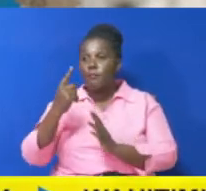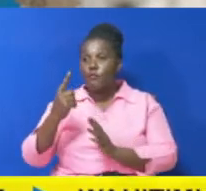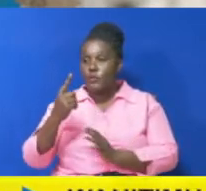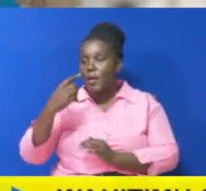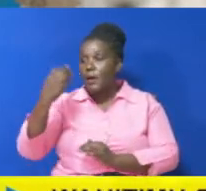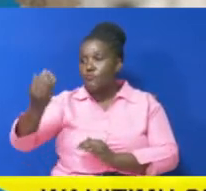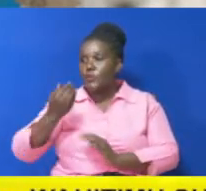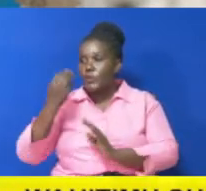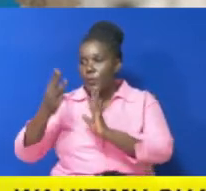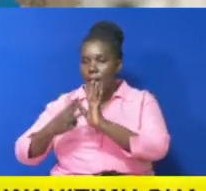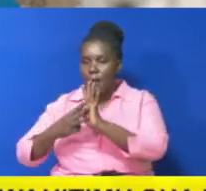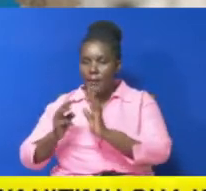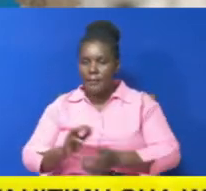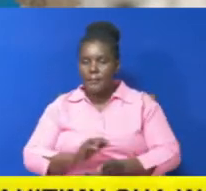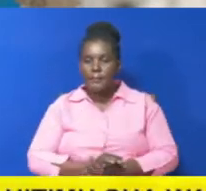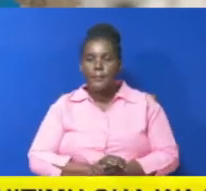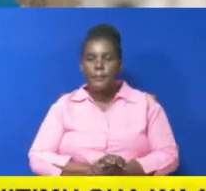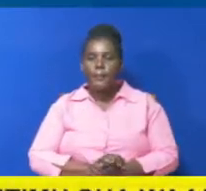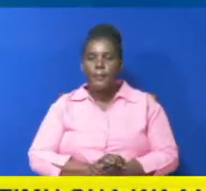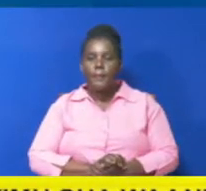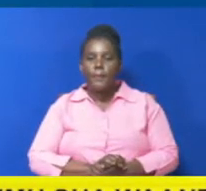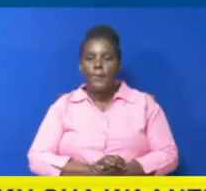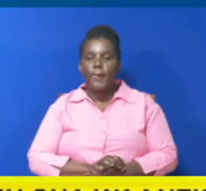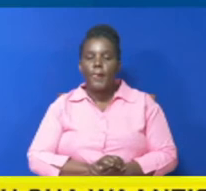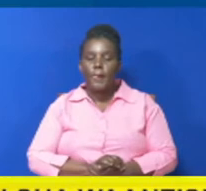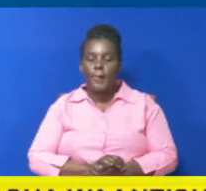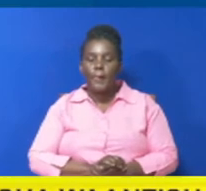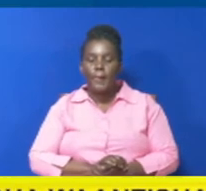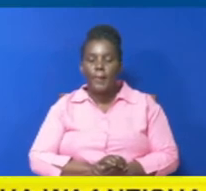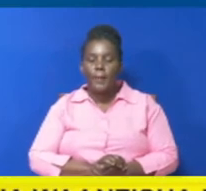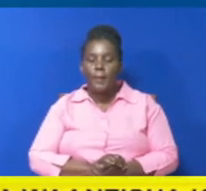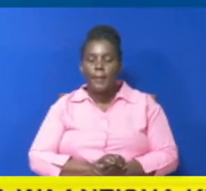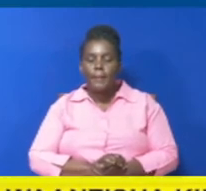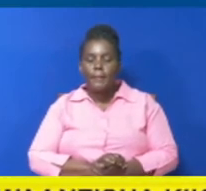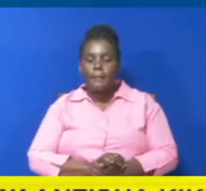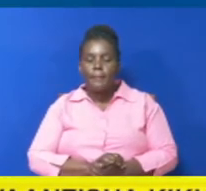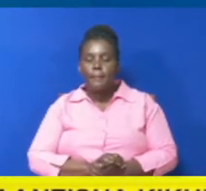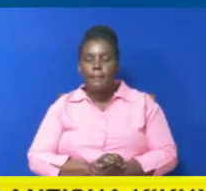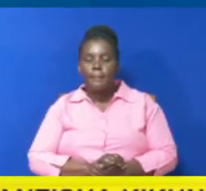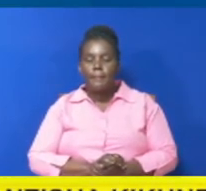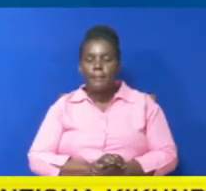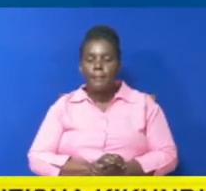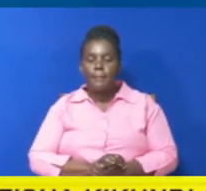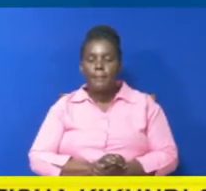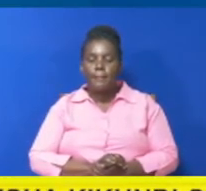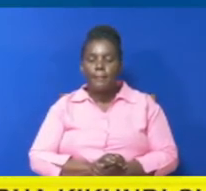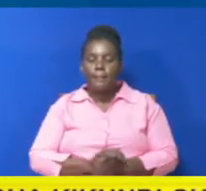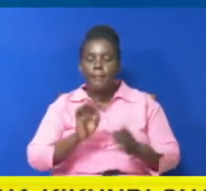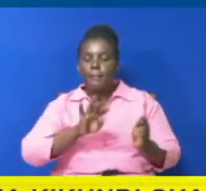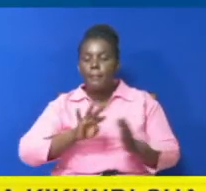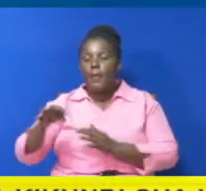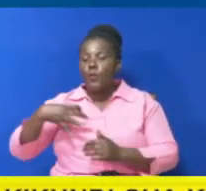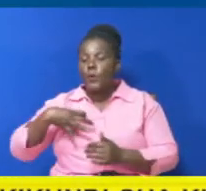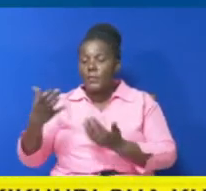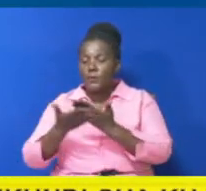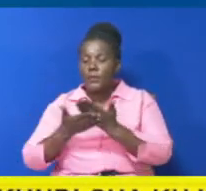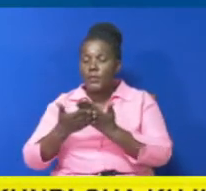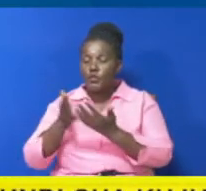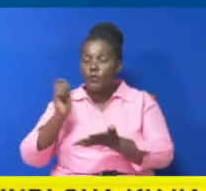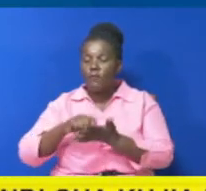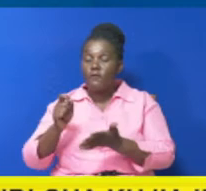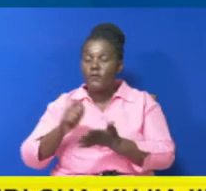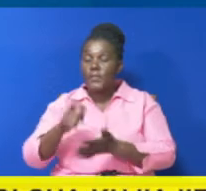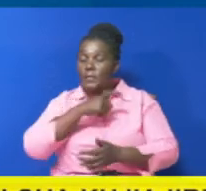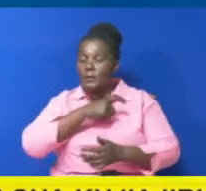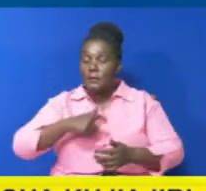Agosti mwaka huu. Waziri wa nchi ofisi ya Rais